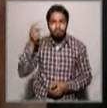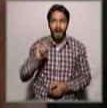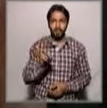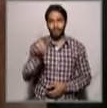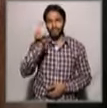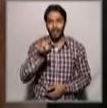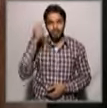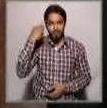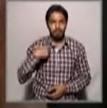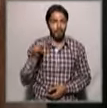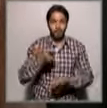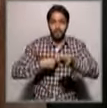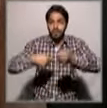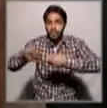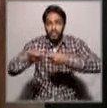دعوة فلوس